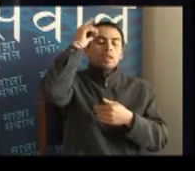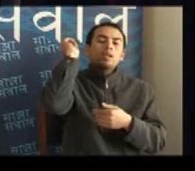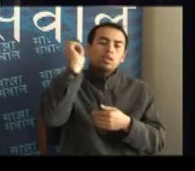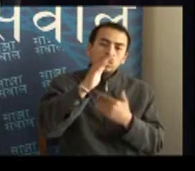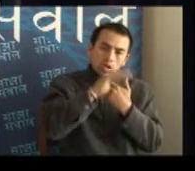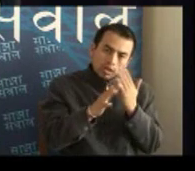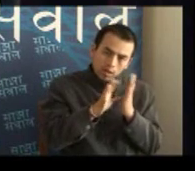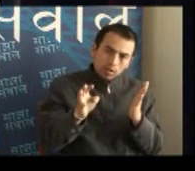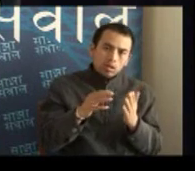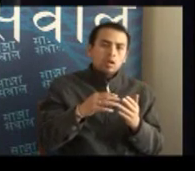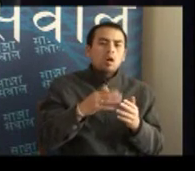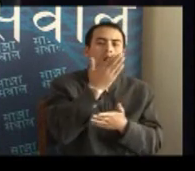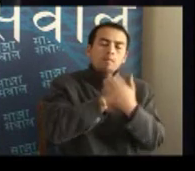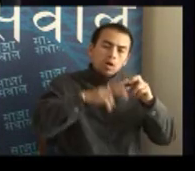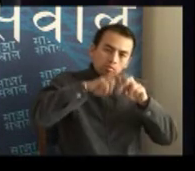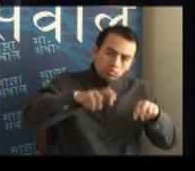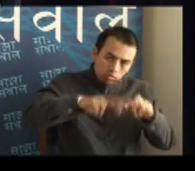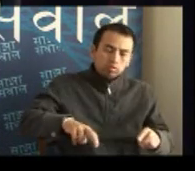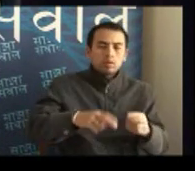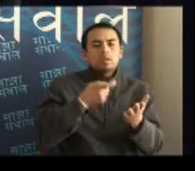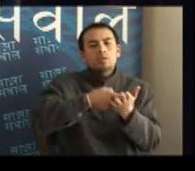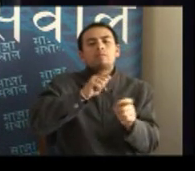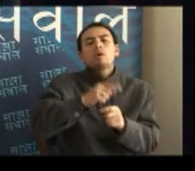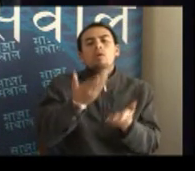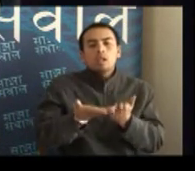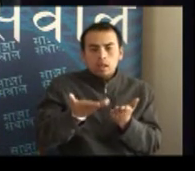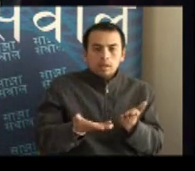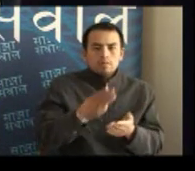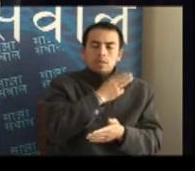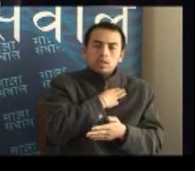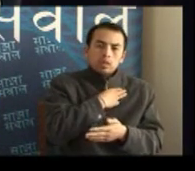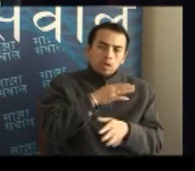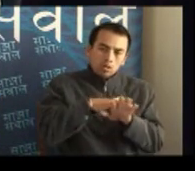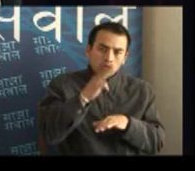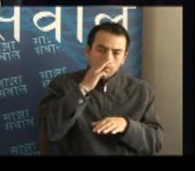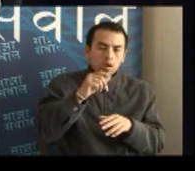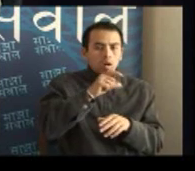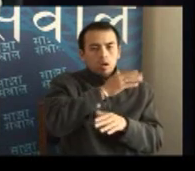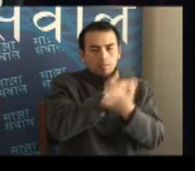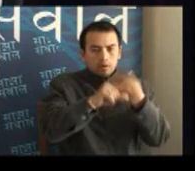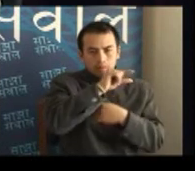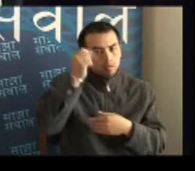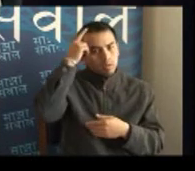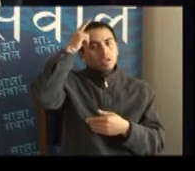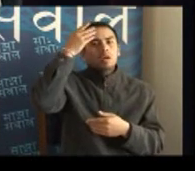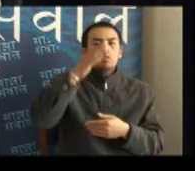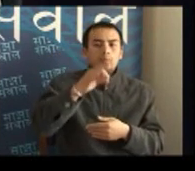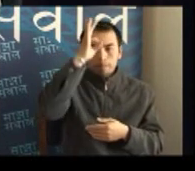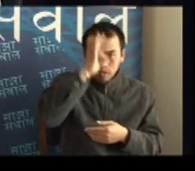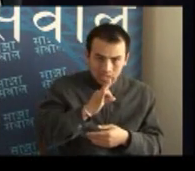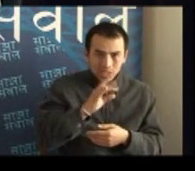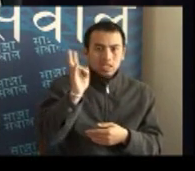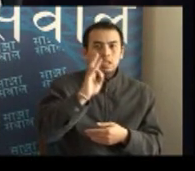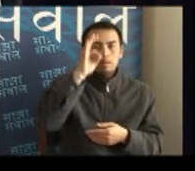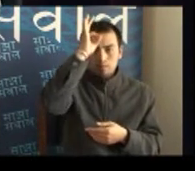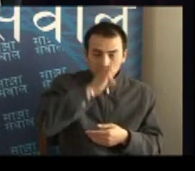किसिमले डिसेबिलिटी स्टडिजको एउटा डिसिप्लिन स्थापित गरौँ जसले गर्दा मान्छेमा डिसेबिलिटीप्रति चेतना होस्। स्पेसल एजुकेसन,